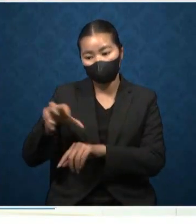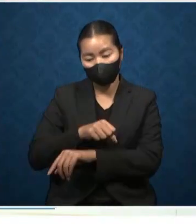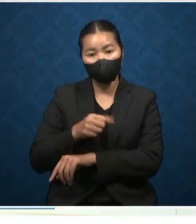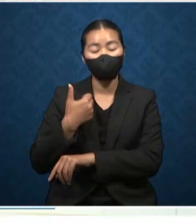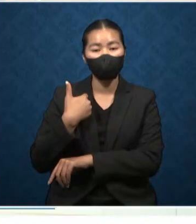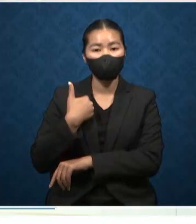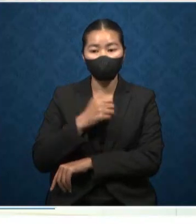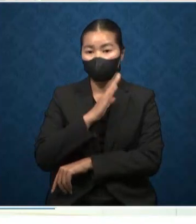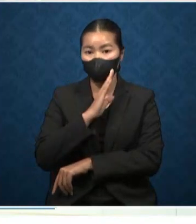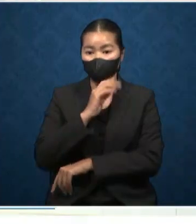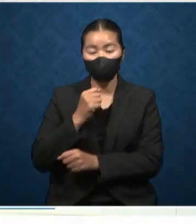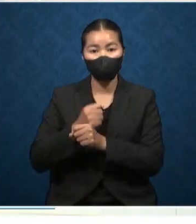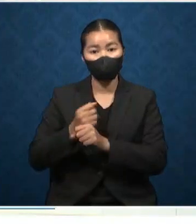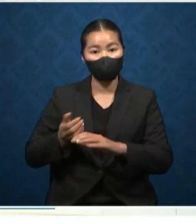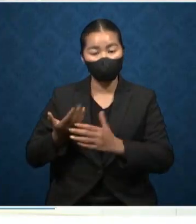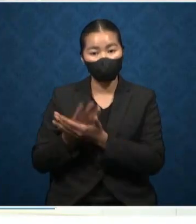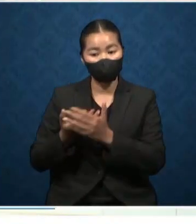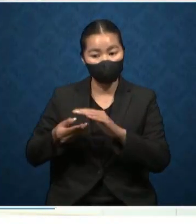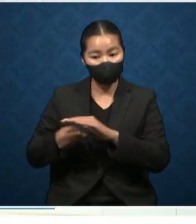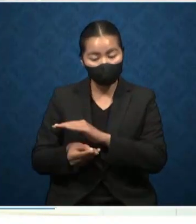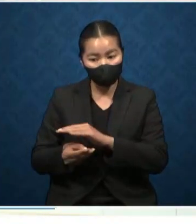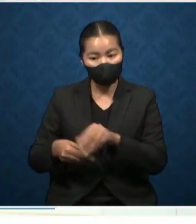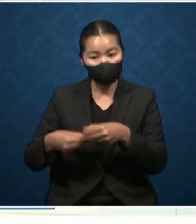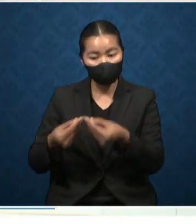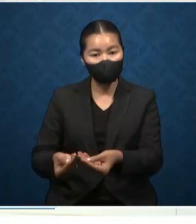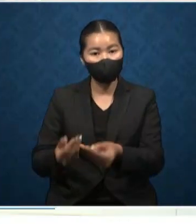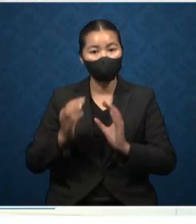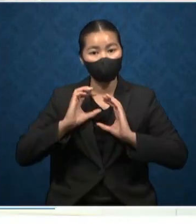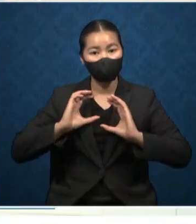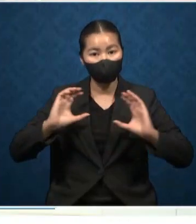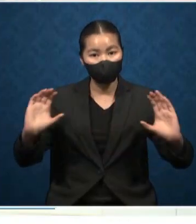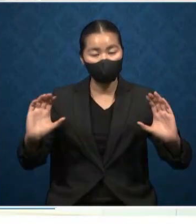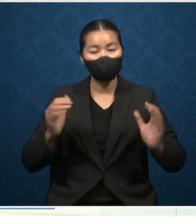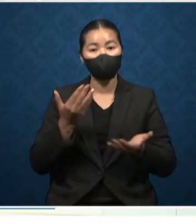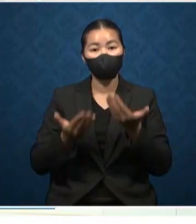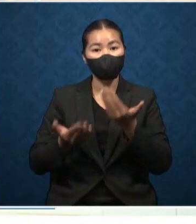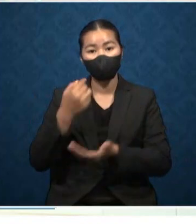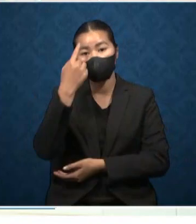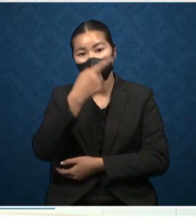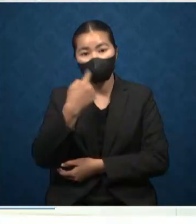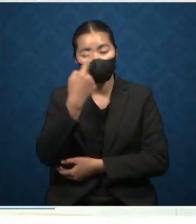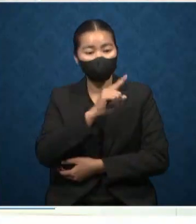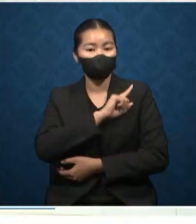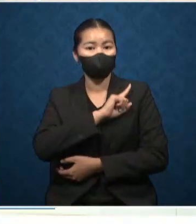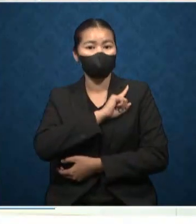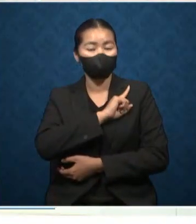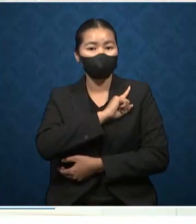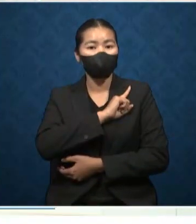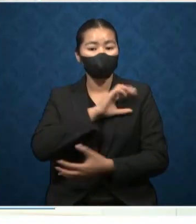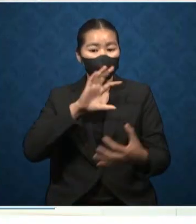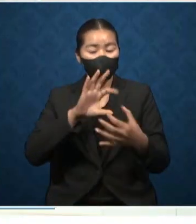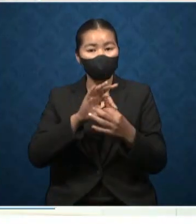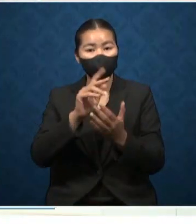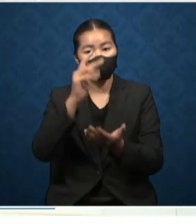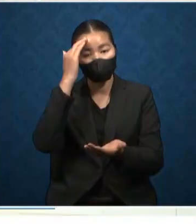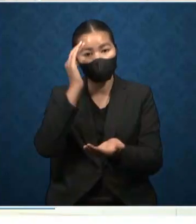ถ้าการฟ้อเงินนี้ไปสู่ผเจ้าที่รัฐไม่วาจะเป็นคนที่รั 2030 ชอบคดีหรอไม่อัี้ต้อง